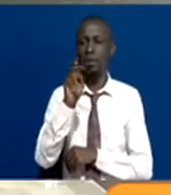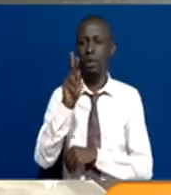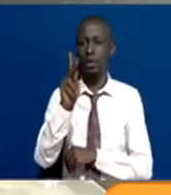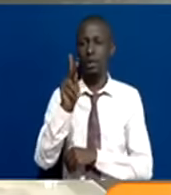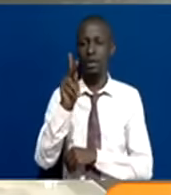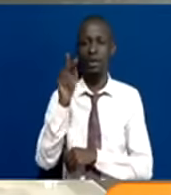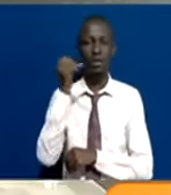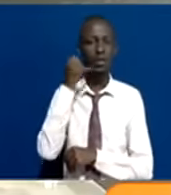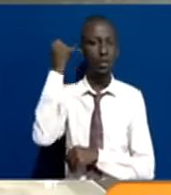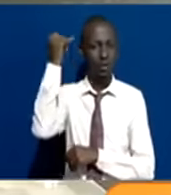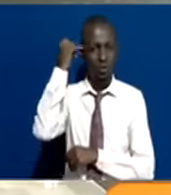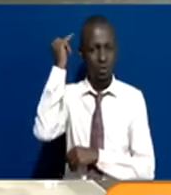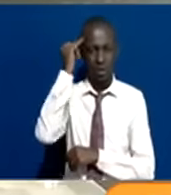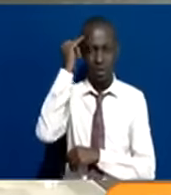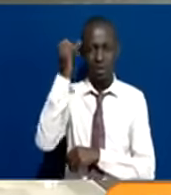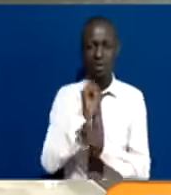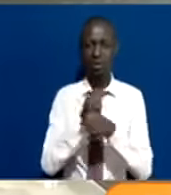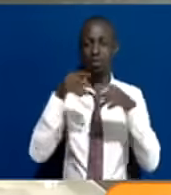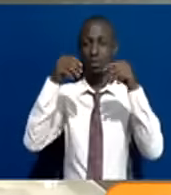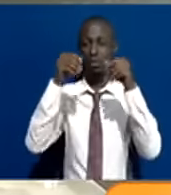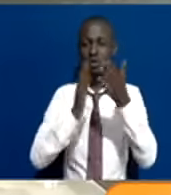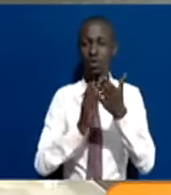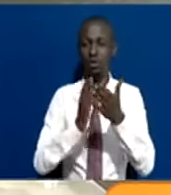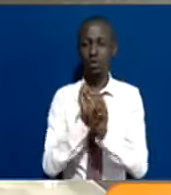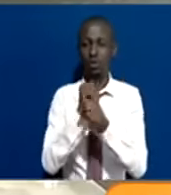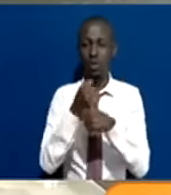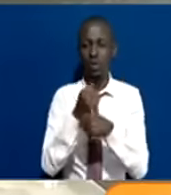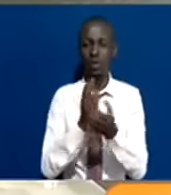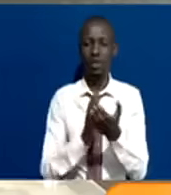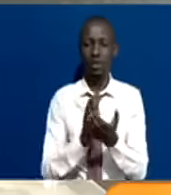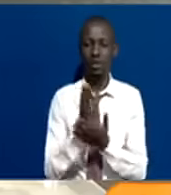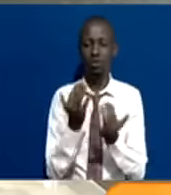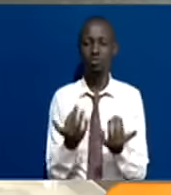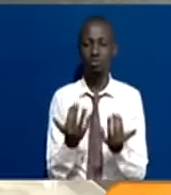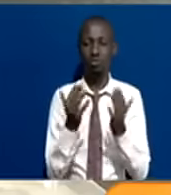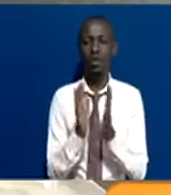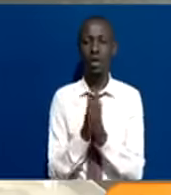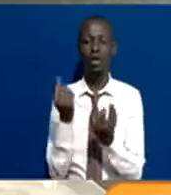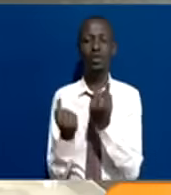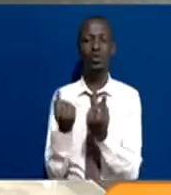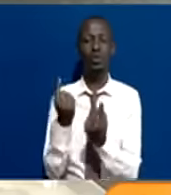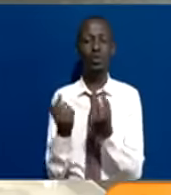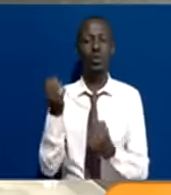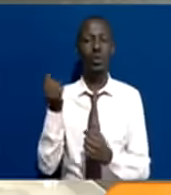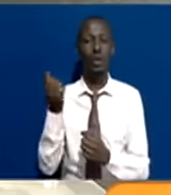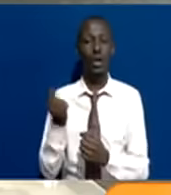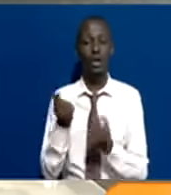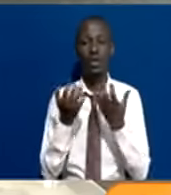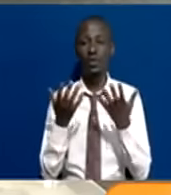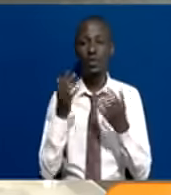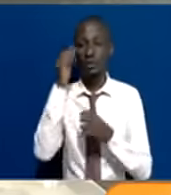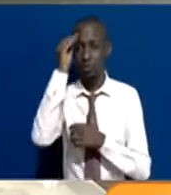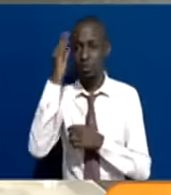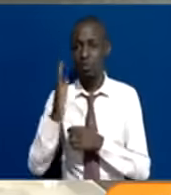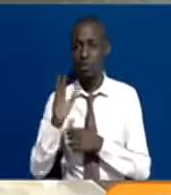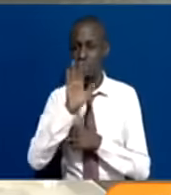ya kutengeneza unga kutumia nyasi na kupika ugali. Na kama ripota wetu Maryanne Nyambura anavyoarifu, wanafunzi hawa